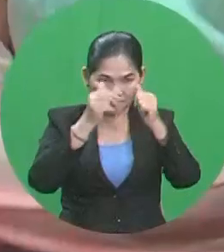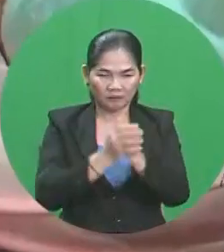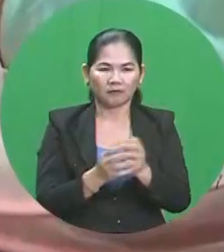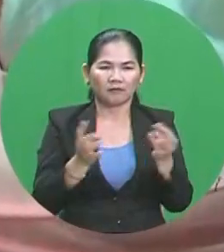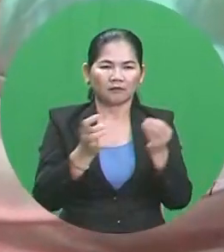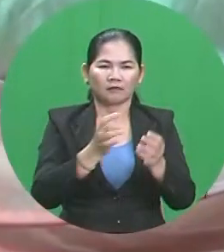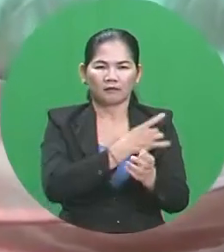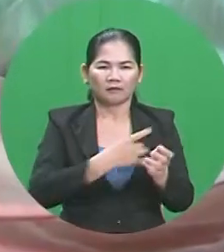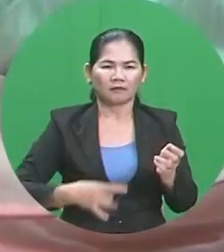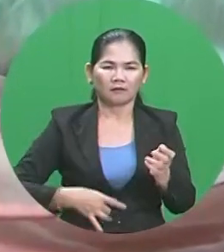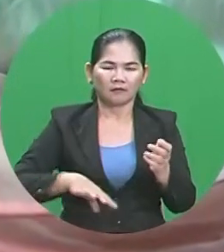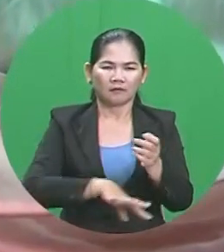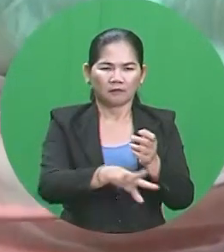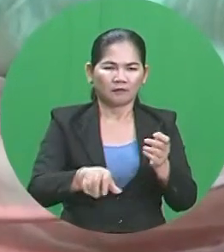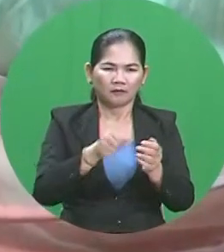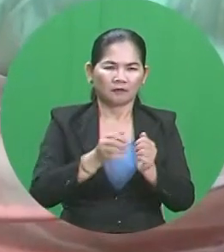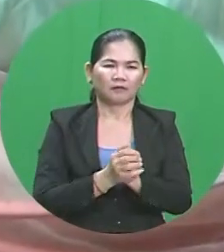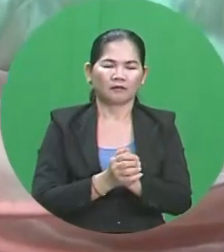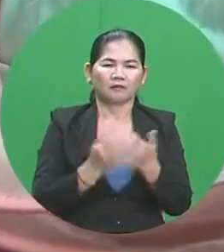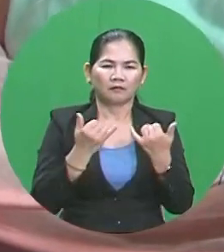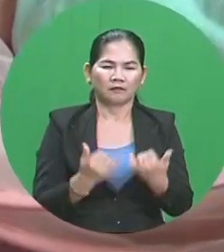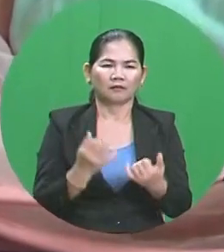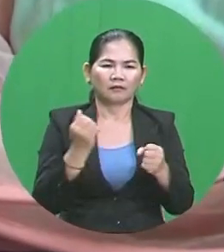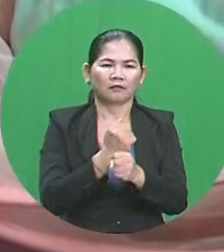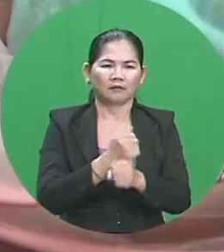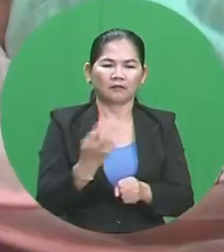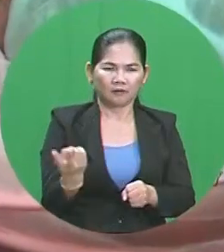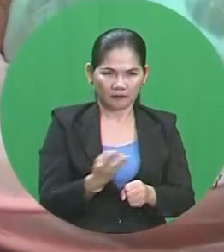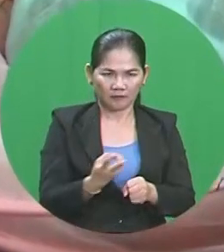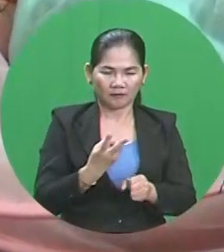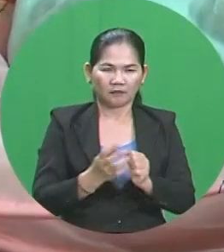ពីសម្ដេចអគ្គមហាសេនាបតីតេជោហ៊ុនសែន និងសម្ដេចគតិប្របណ្ឌិត ដែលជានិច្ចការសម្ដេចទាំងទ្វេ